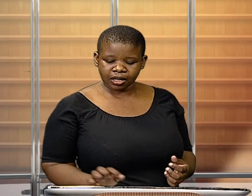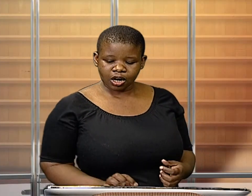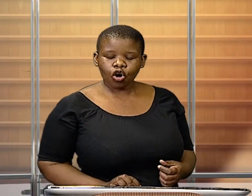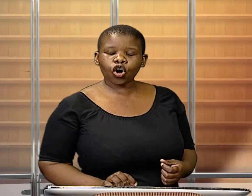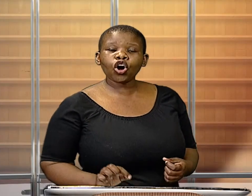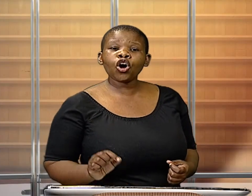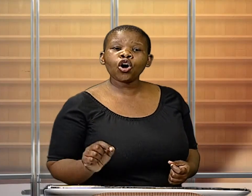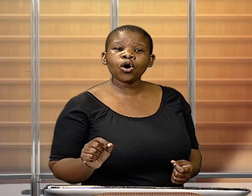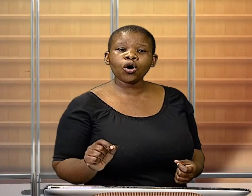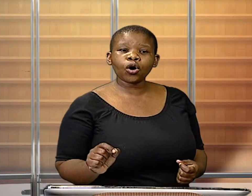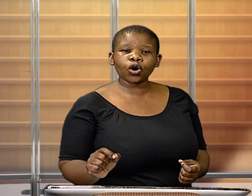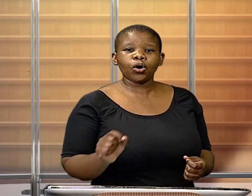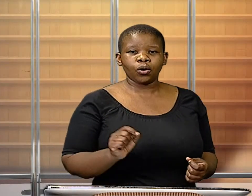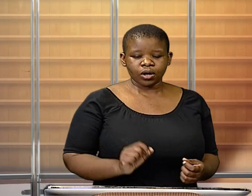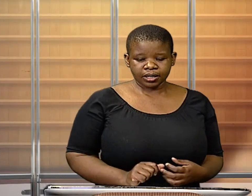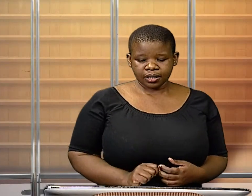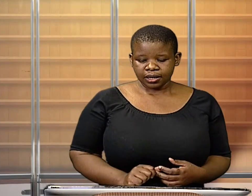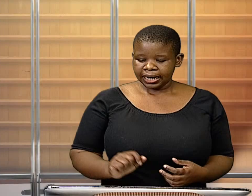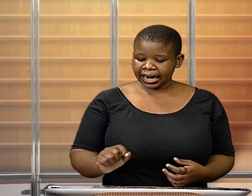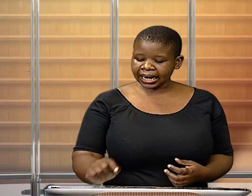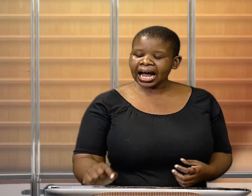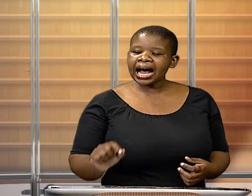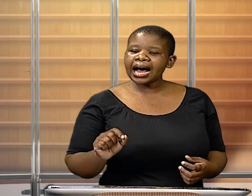g gogo